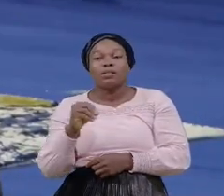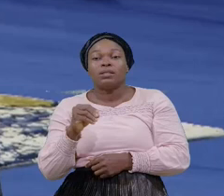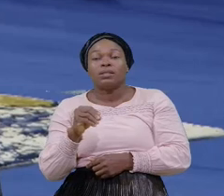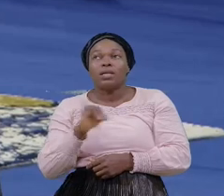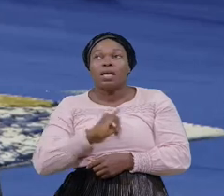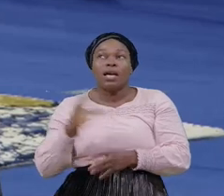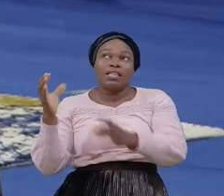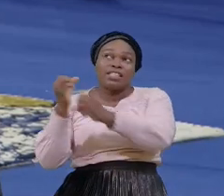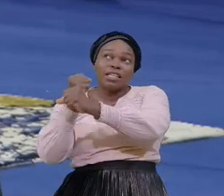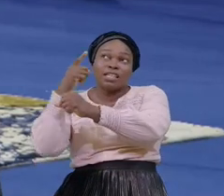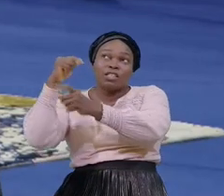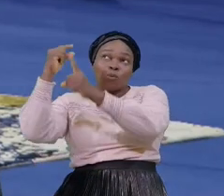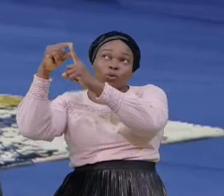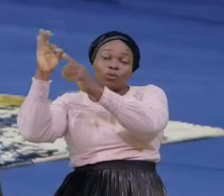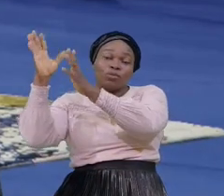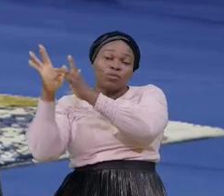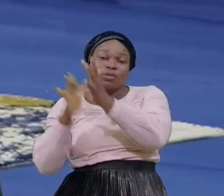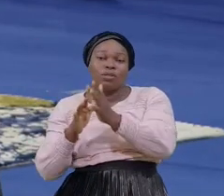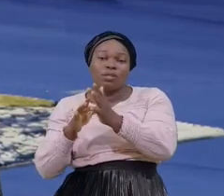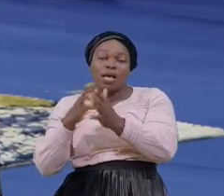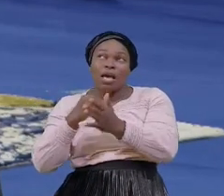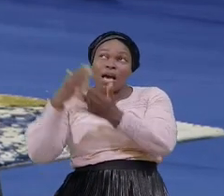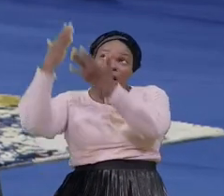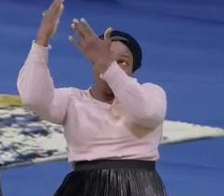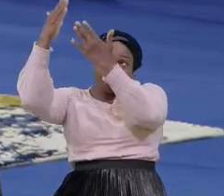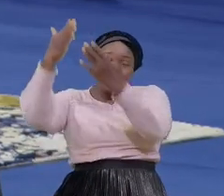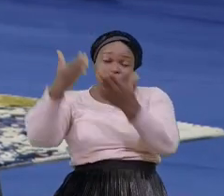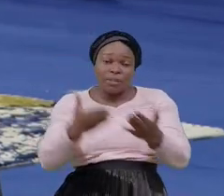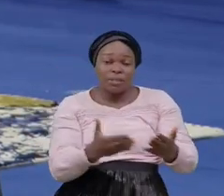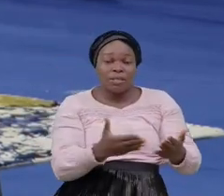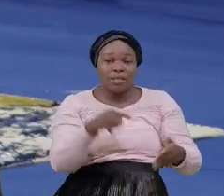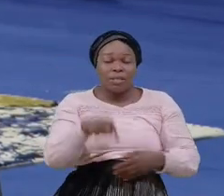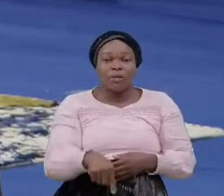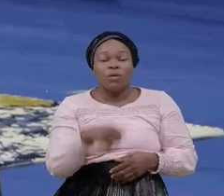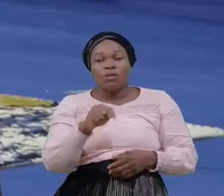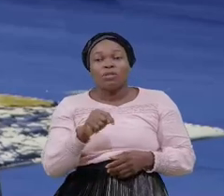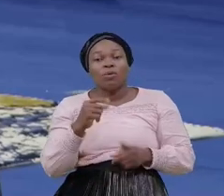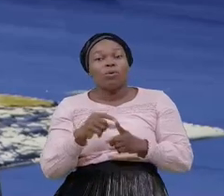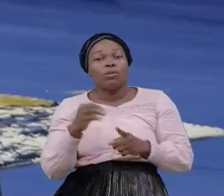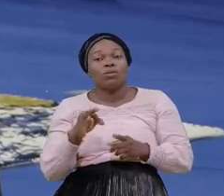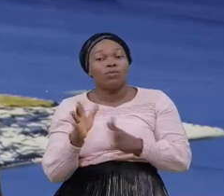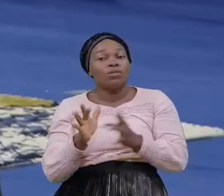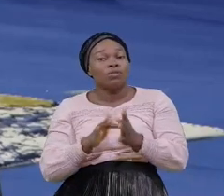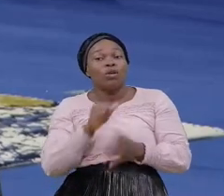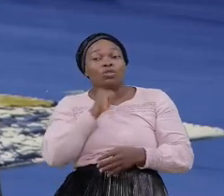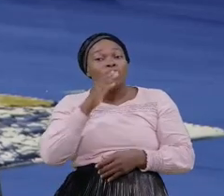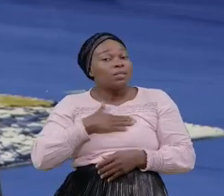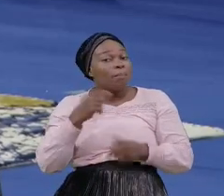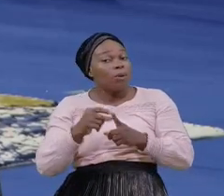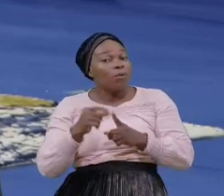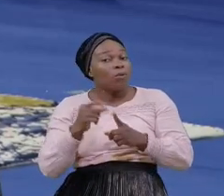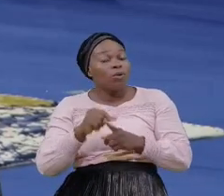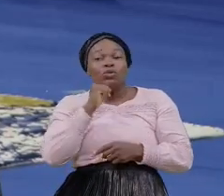Et je prends la parole de Jésus, je fais descendre la parole de Jésus. Ce n'est pas ma parole, ça c'est